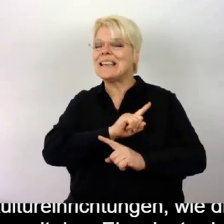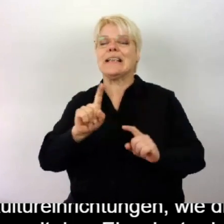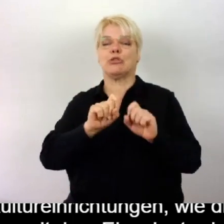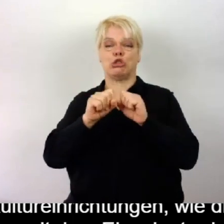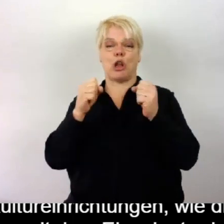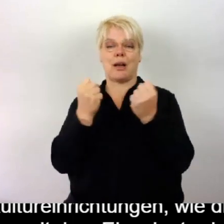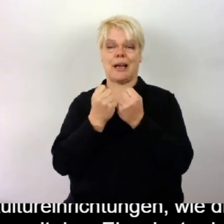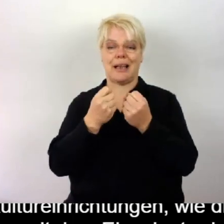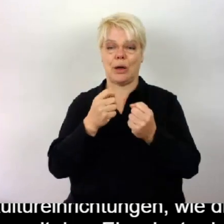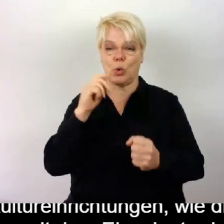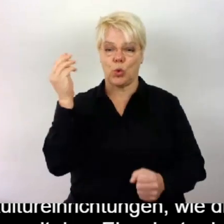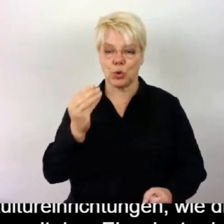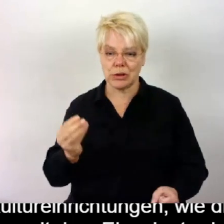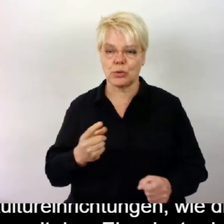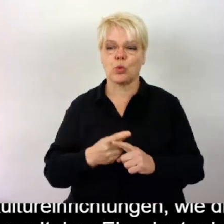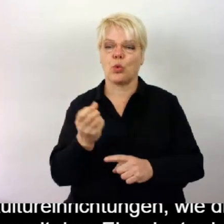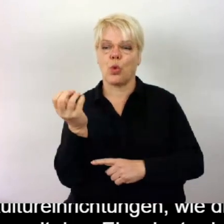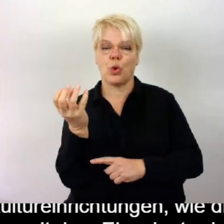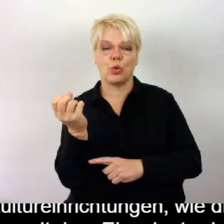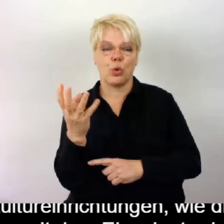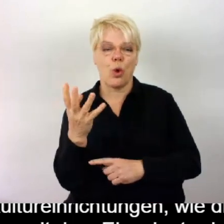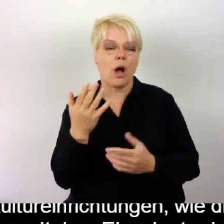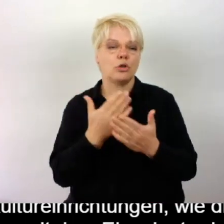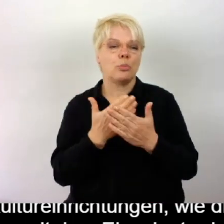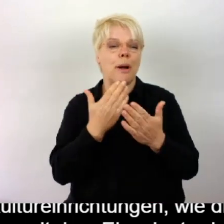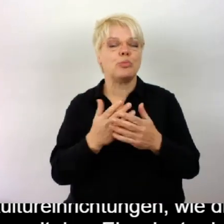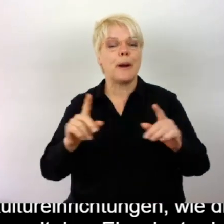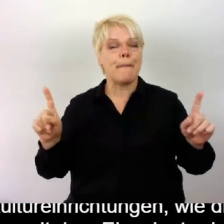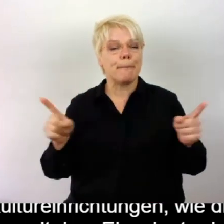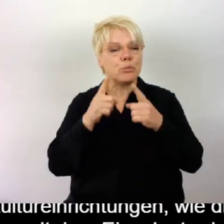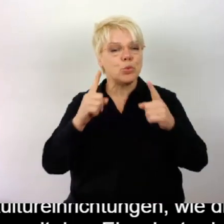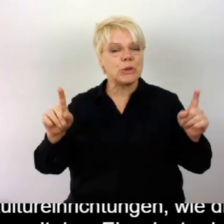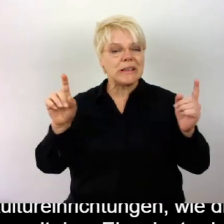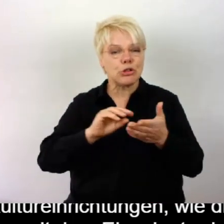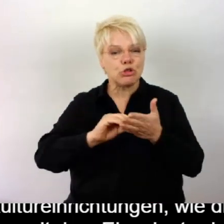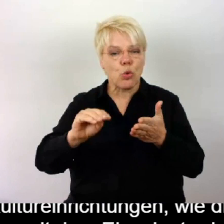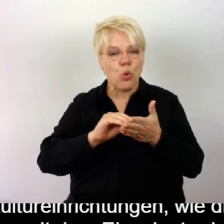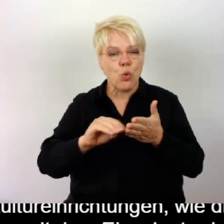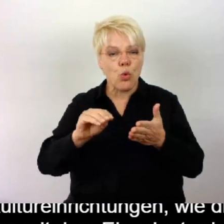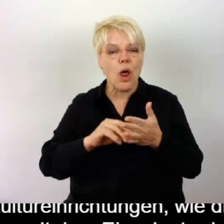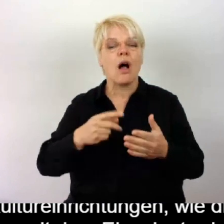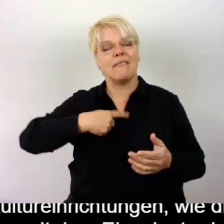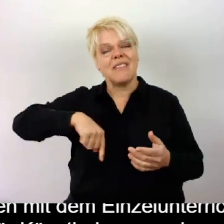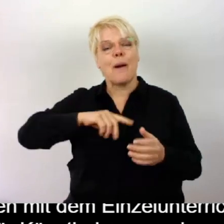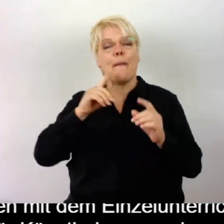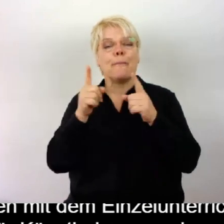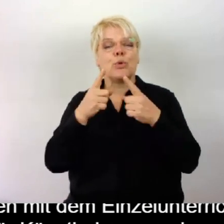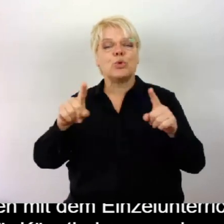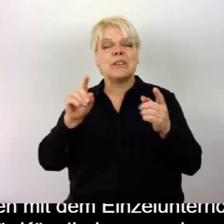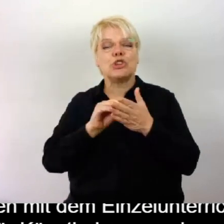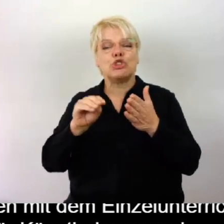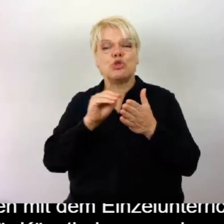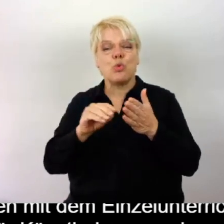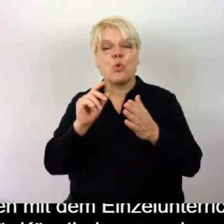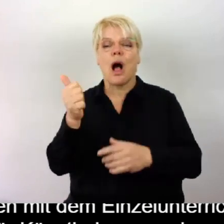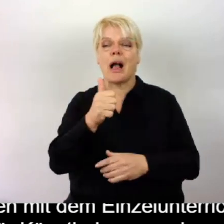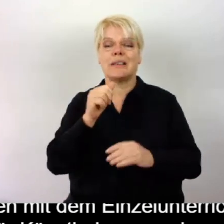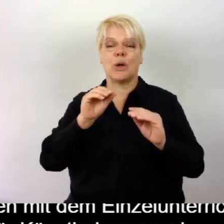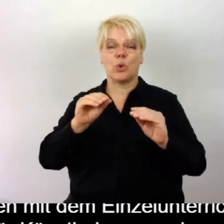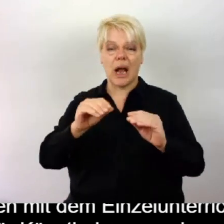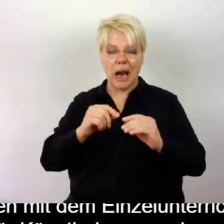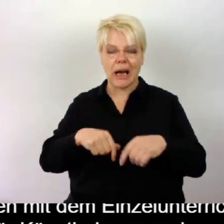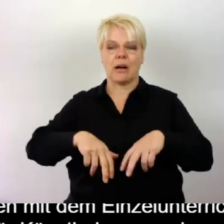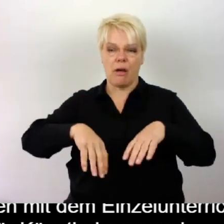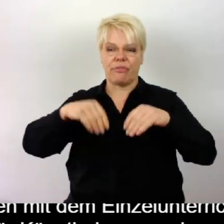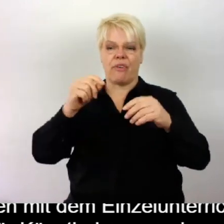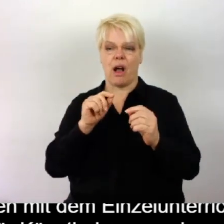für den Erhalt der Traditionskultur nehmen wir 10 Millionen Euro in die Hand. Im Bereich Laienmusik können wir die Vereine etwa bis zu 1.000 Euro jetzt